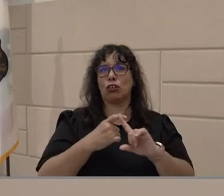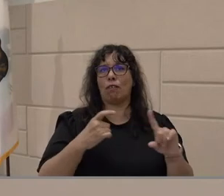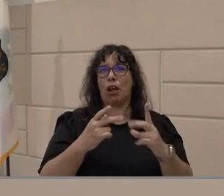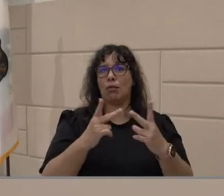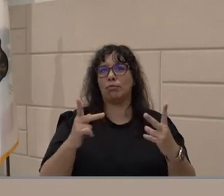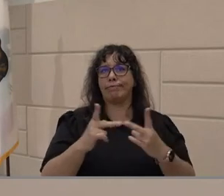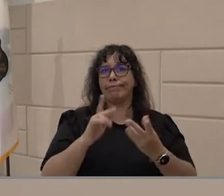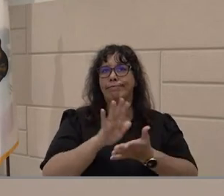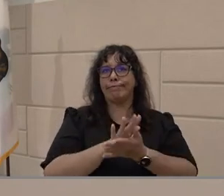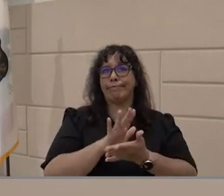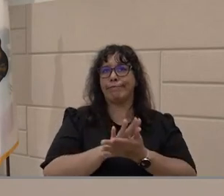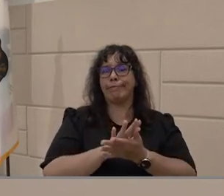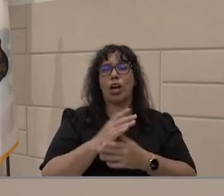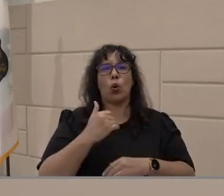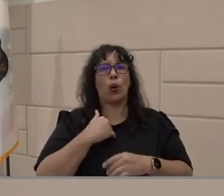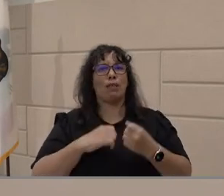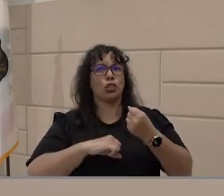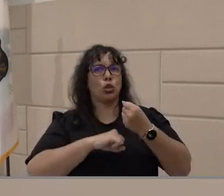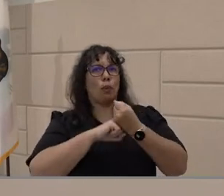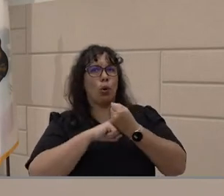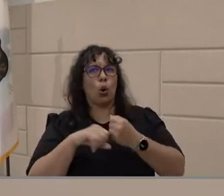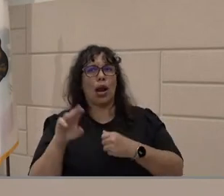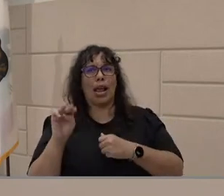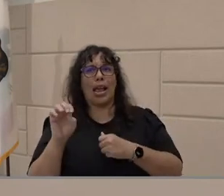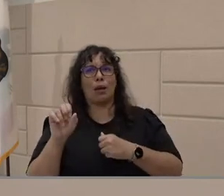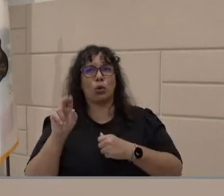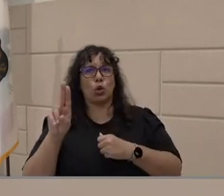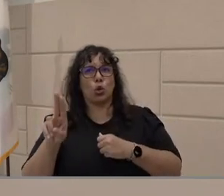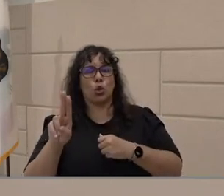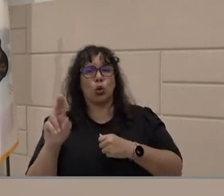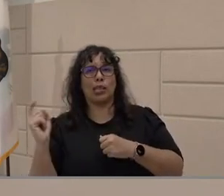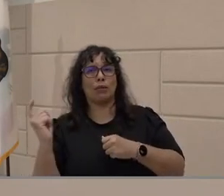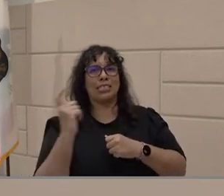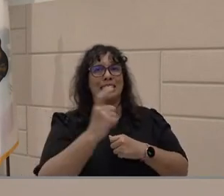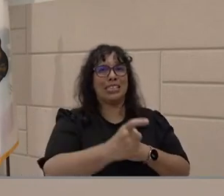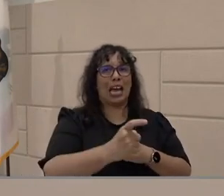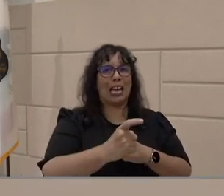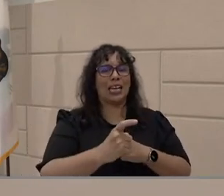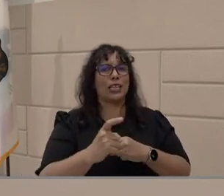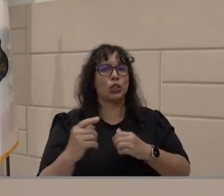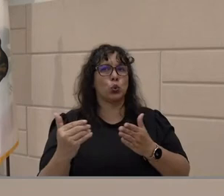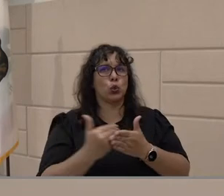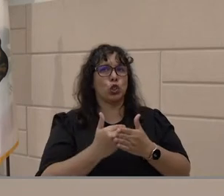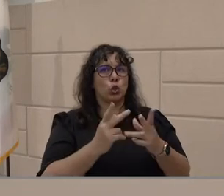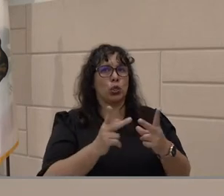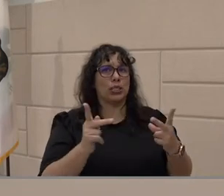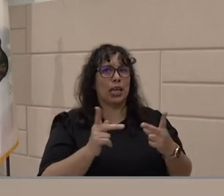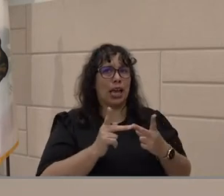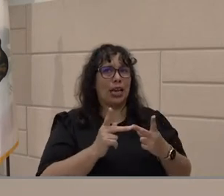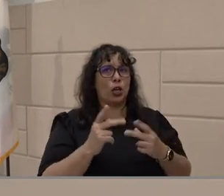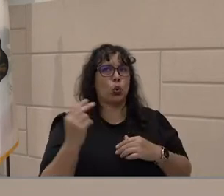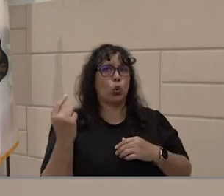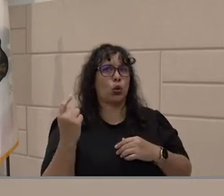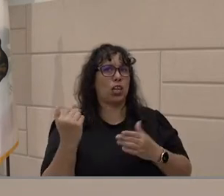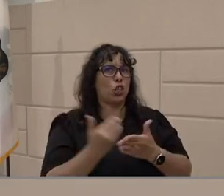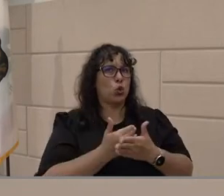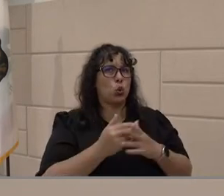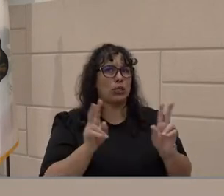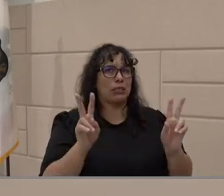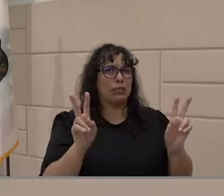ងគ្រូបង្ហាត់នឹងការគ្រប់គ្រងដែលគ្រូដែលធ្វើការតាមសាលានីមួយ